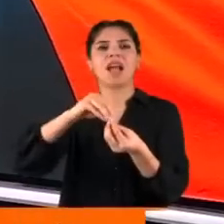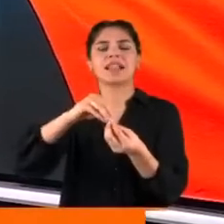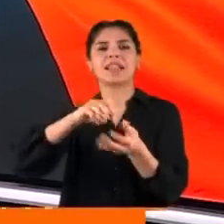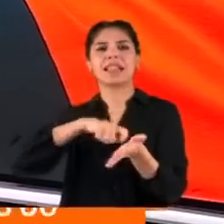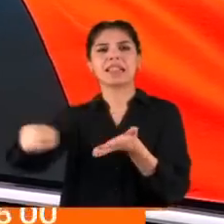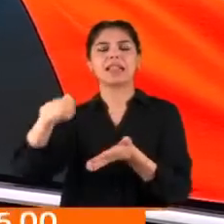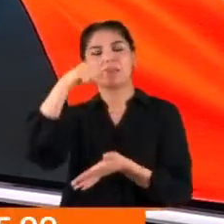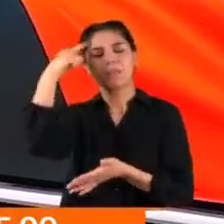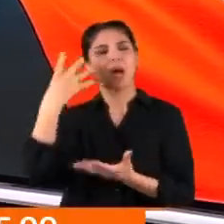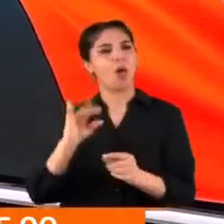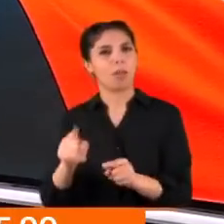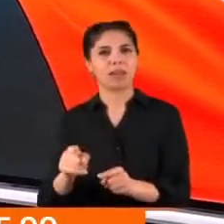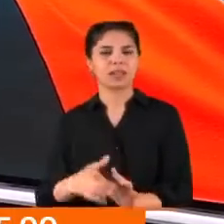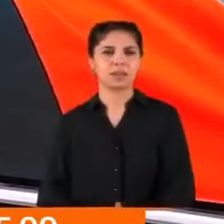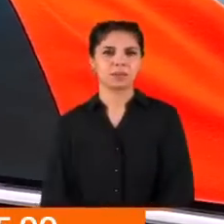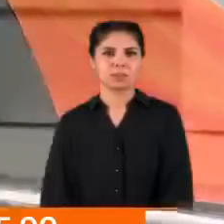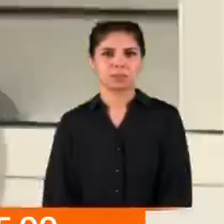sildirme ihtimali olabilecek.